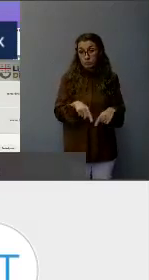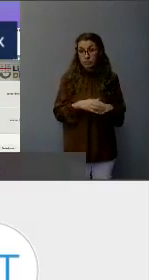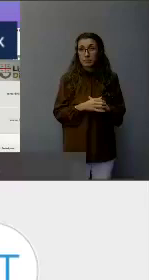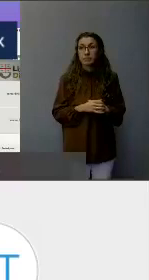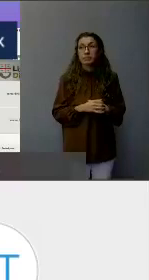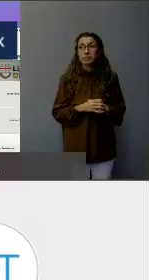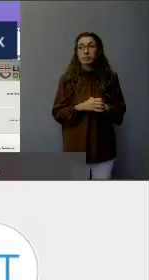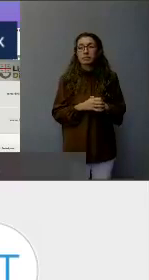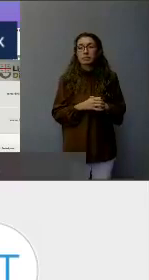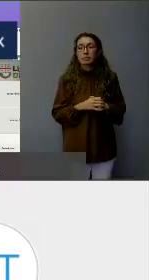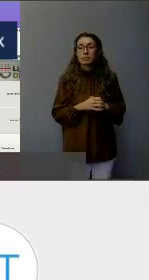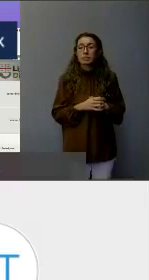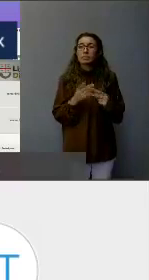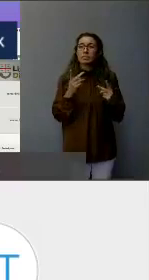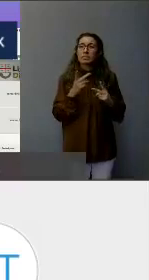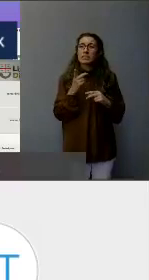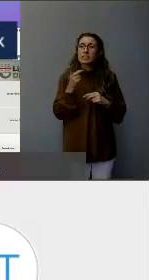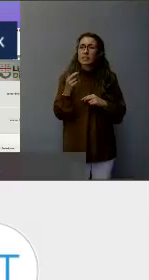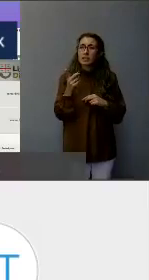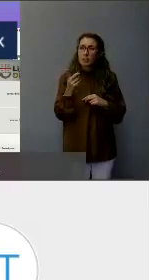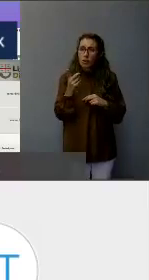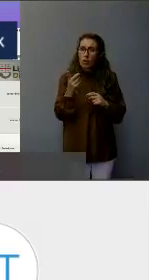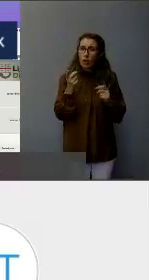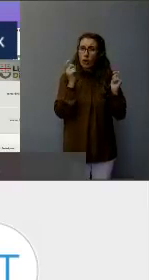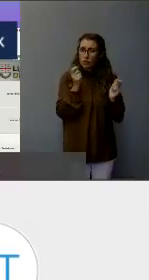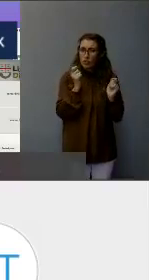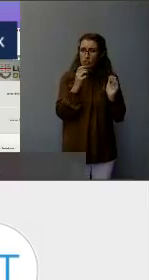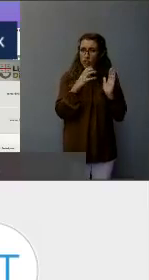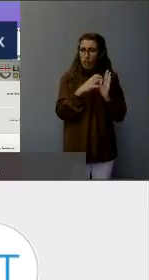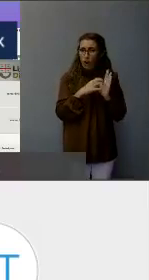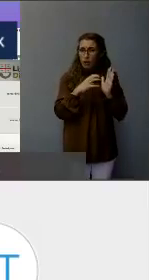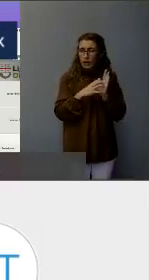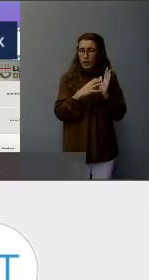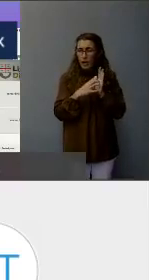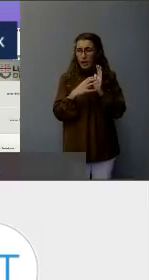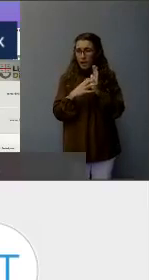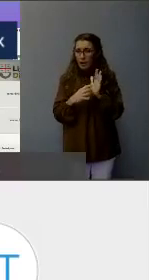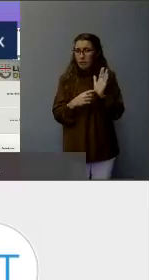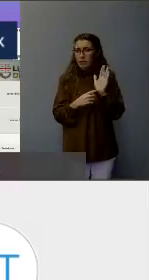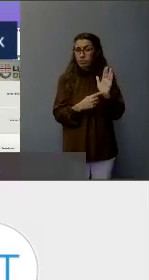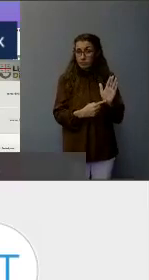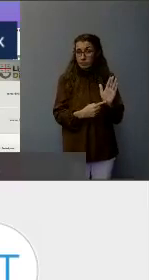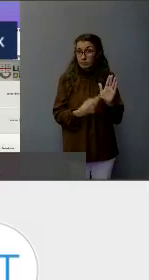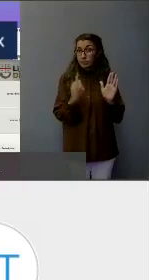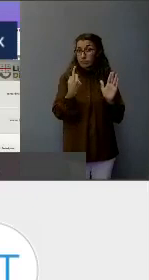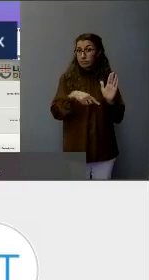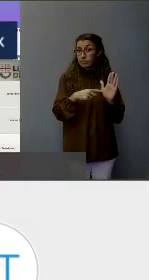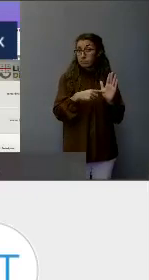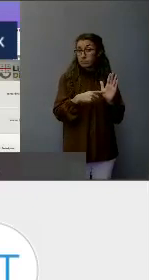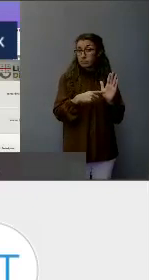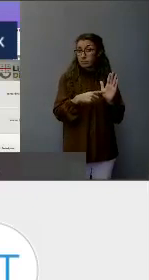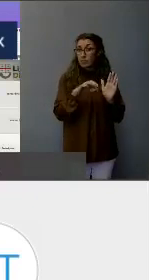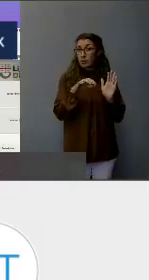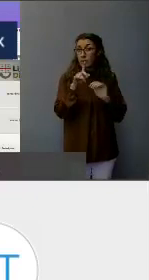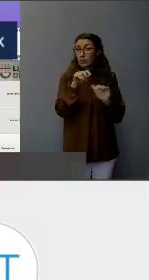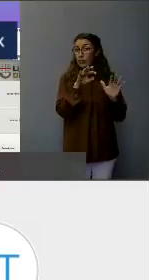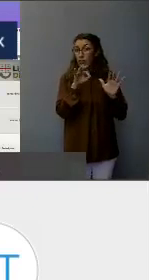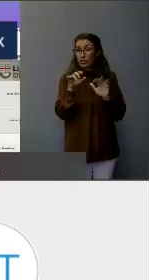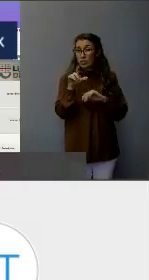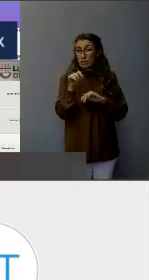tirato fuori degli articoli di giornale dei ritagli di articoli di giornale che resta risalente agli a fine degli anni 70 ei primi anni